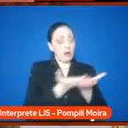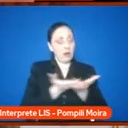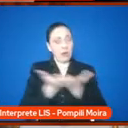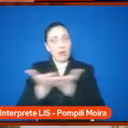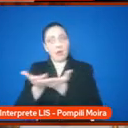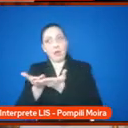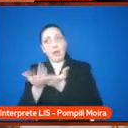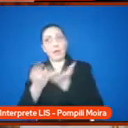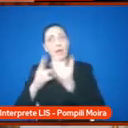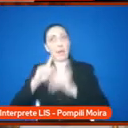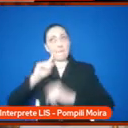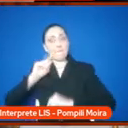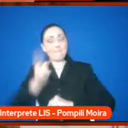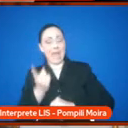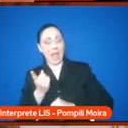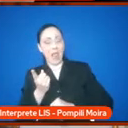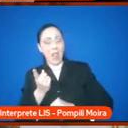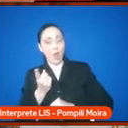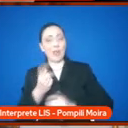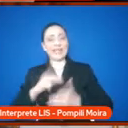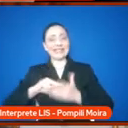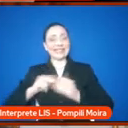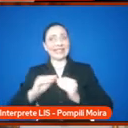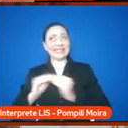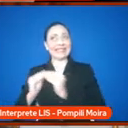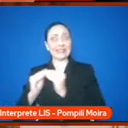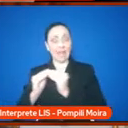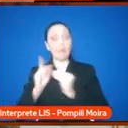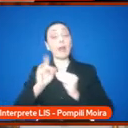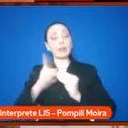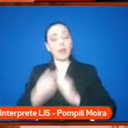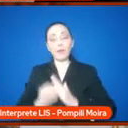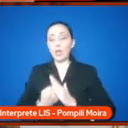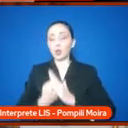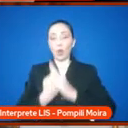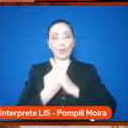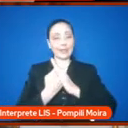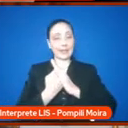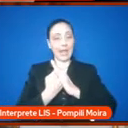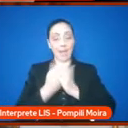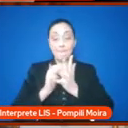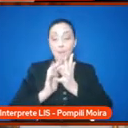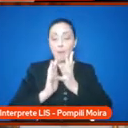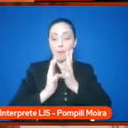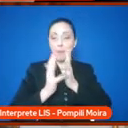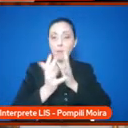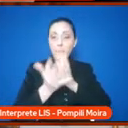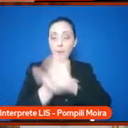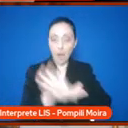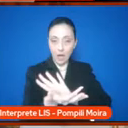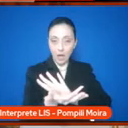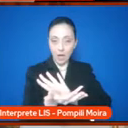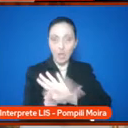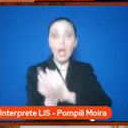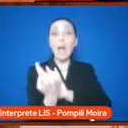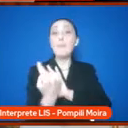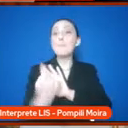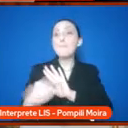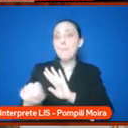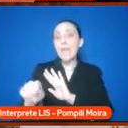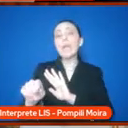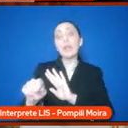sistema, per renderlo veramente sostenibile e andare incontro a quella che è un grido di oggi e sul quale